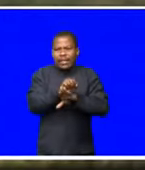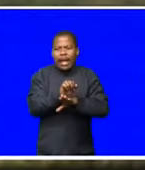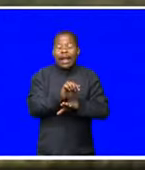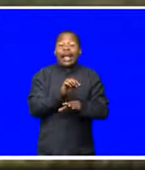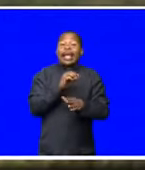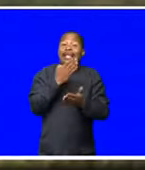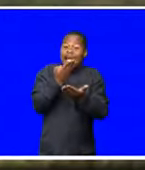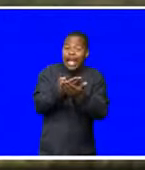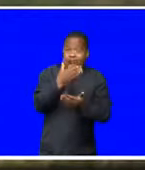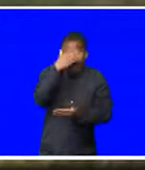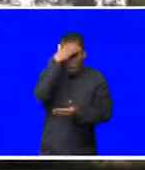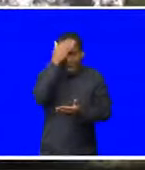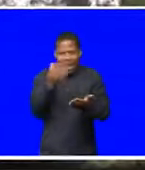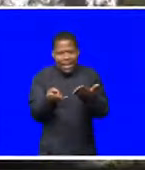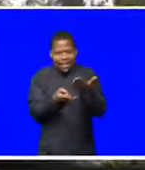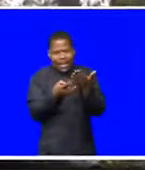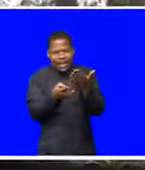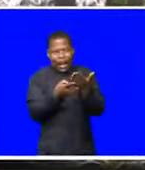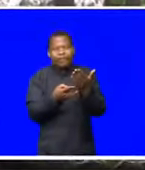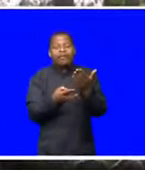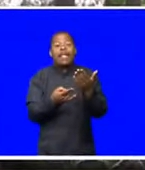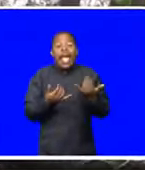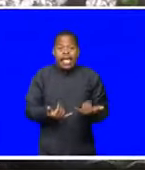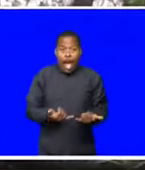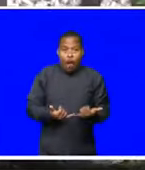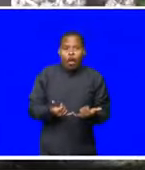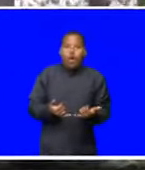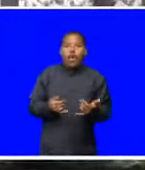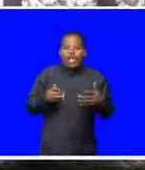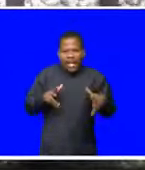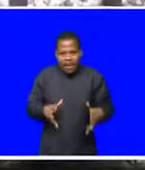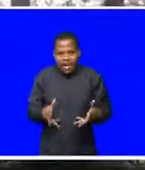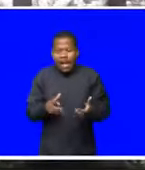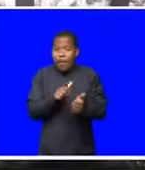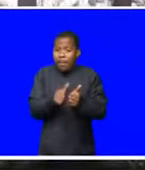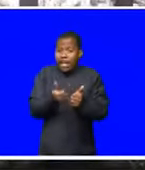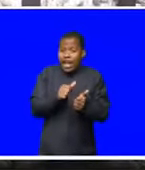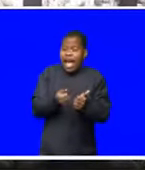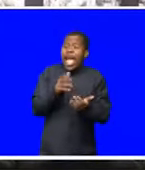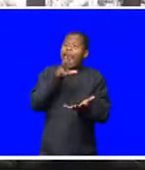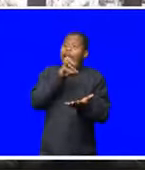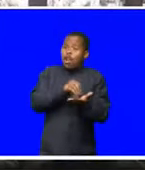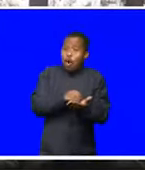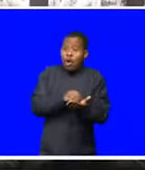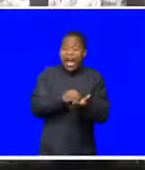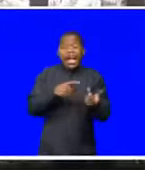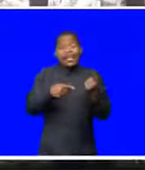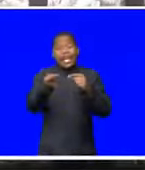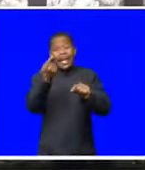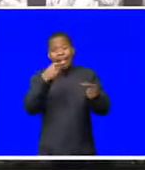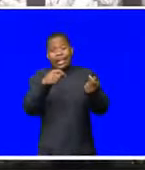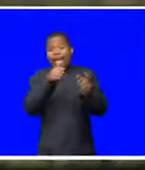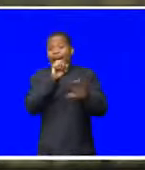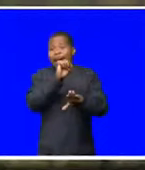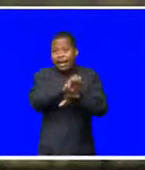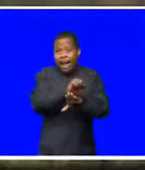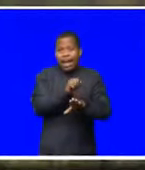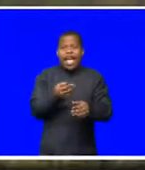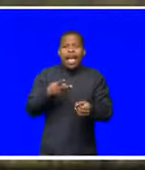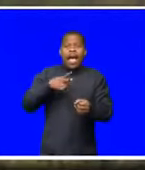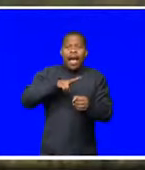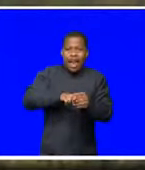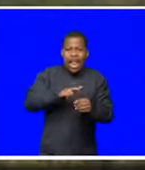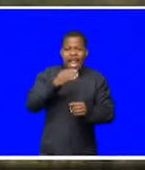sisive semaphalaleni lokuthi sesikhicitile imimbila ngoba nale mimbila lesikhicita konje siyithola kuye